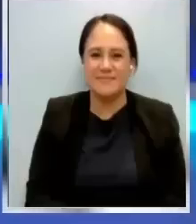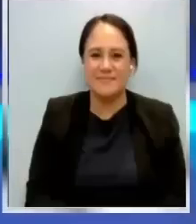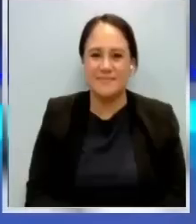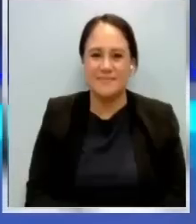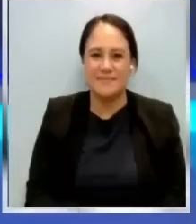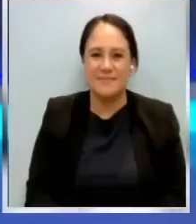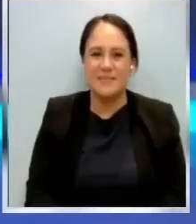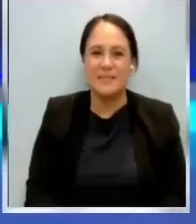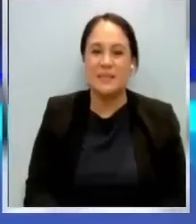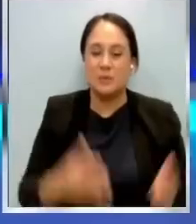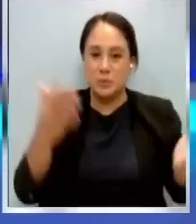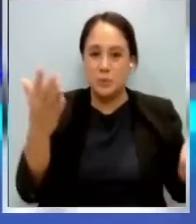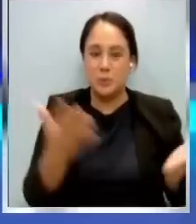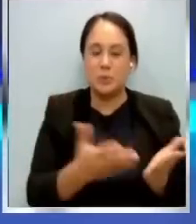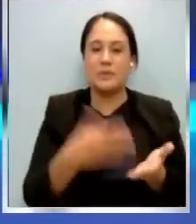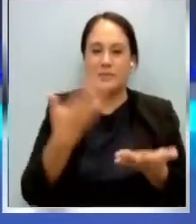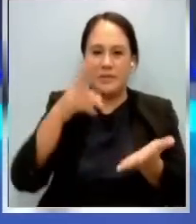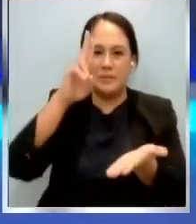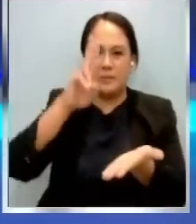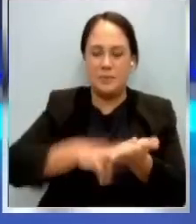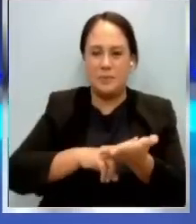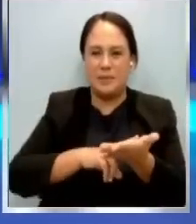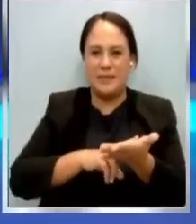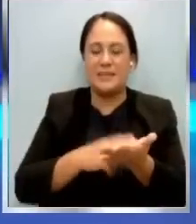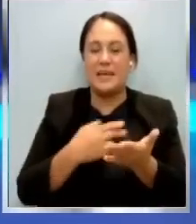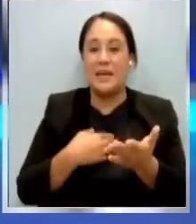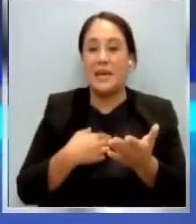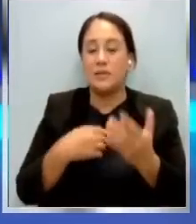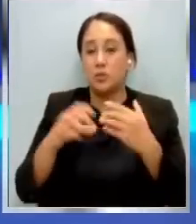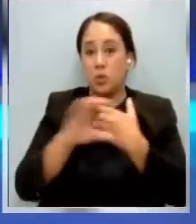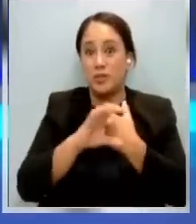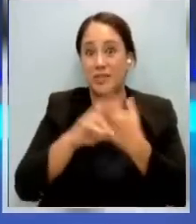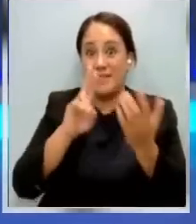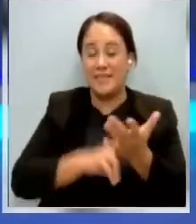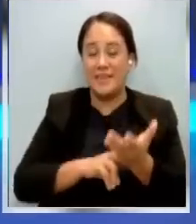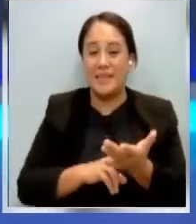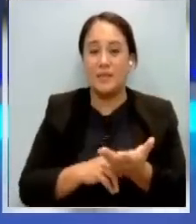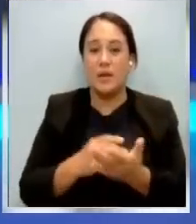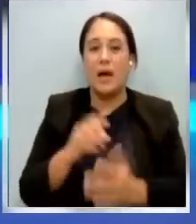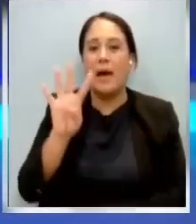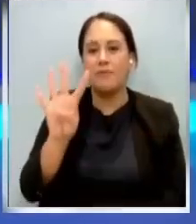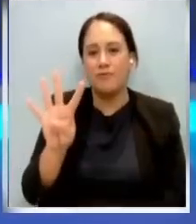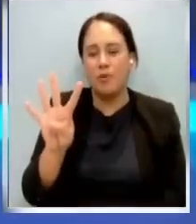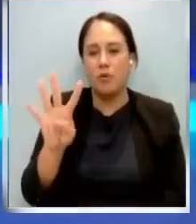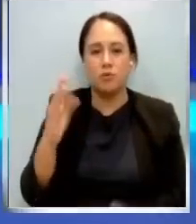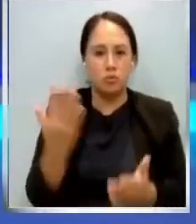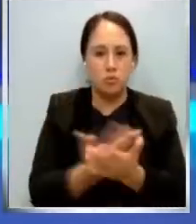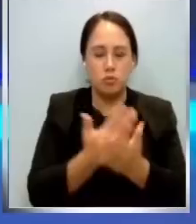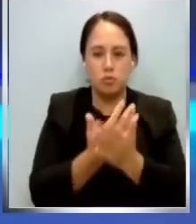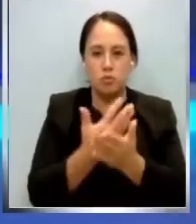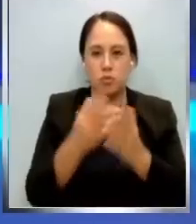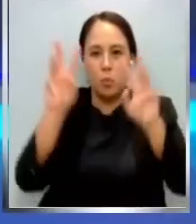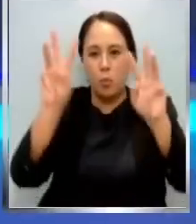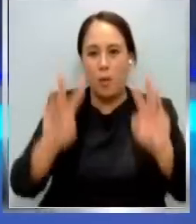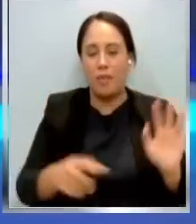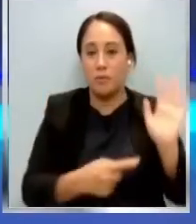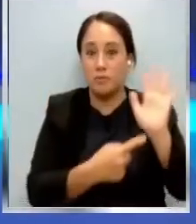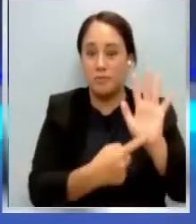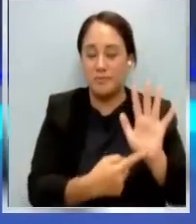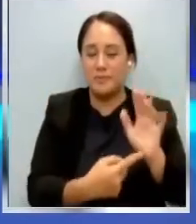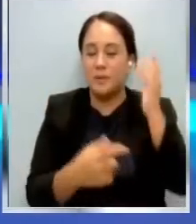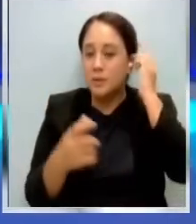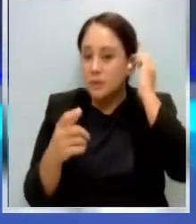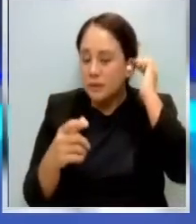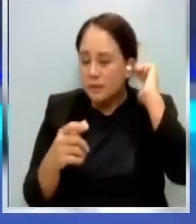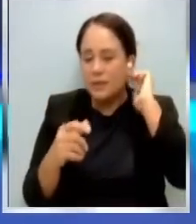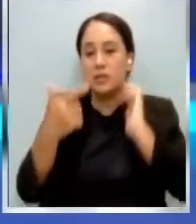Ipinakilala at pumirma na sa isang ceremonial contract signing ang apat na bagong weather presenters ng GMA Integrated